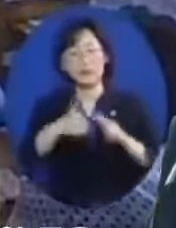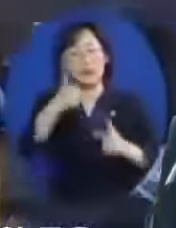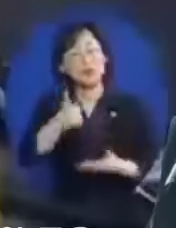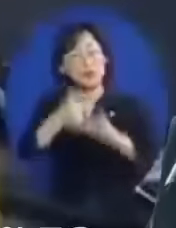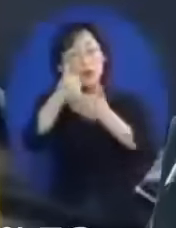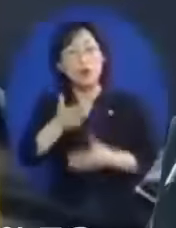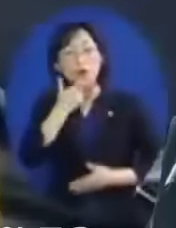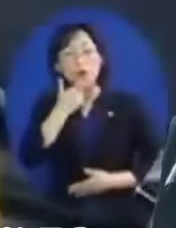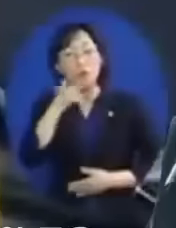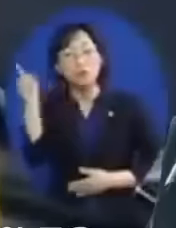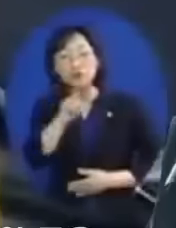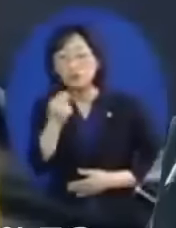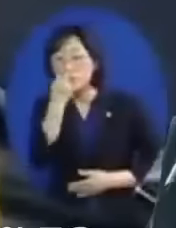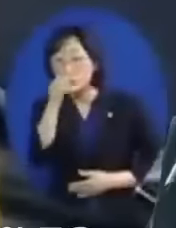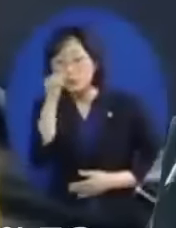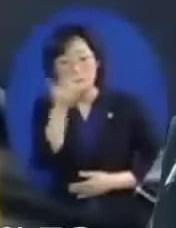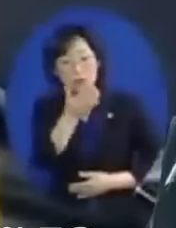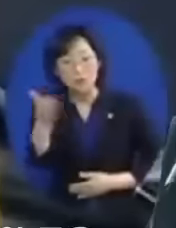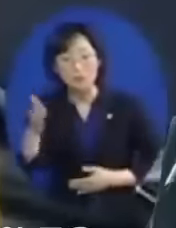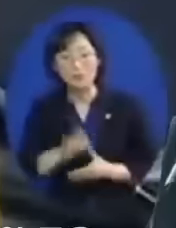예수님이 없는데 무슨 생명이 있어요?